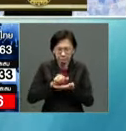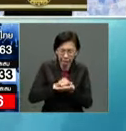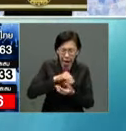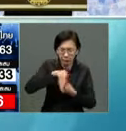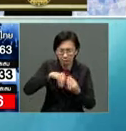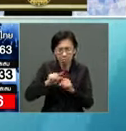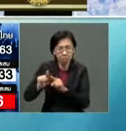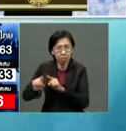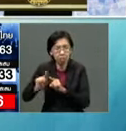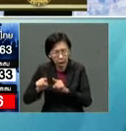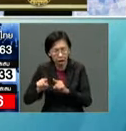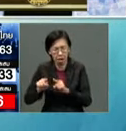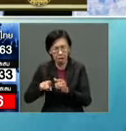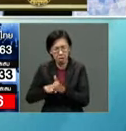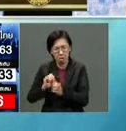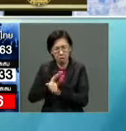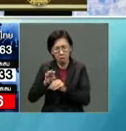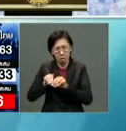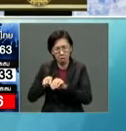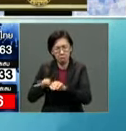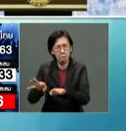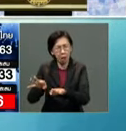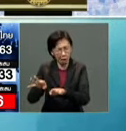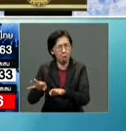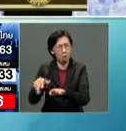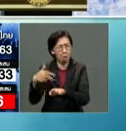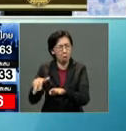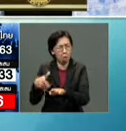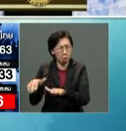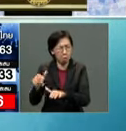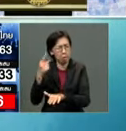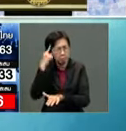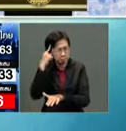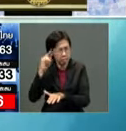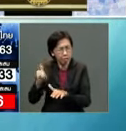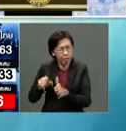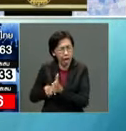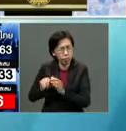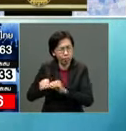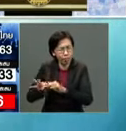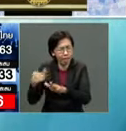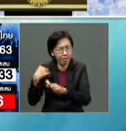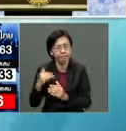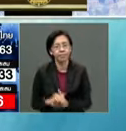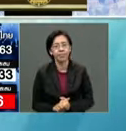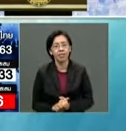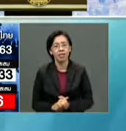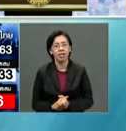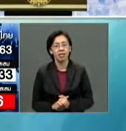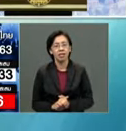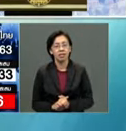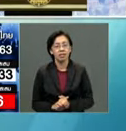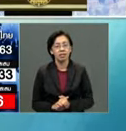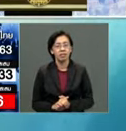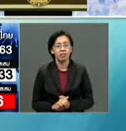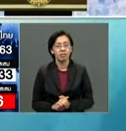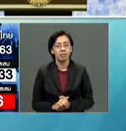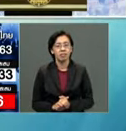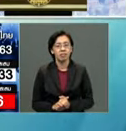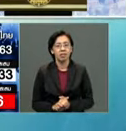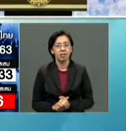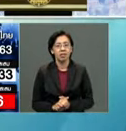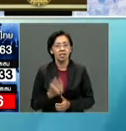ระบาดนะครับในอยู่ในเกณฑ์ปานกลางถึงสูงนะครับถ้าเฉพาะเรื่องของด้านนี้ก็จะสูงเลยแหละและมี